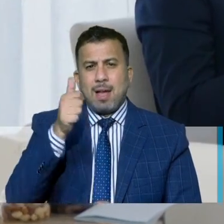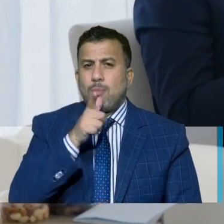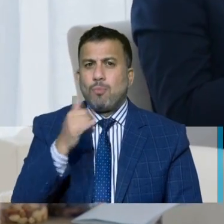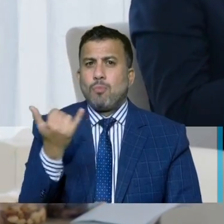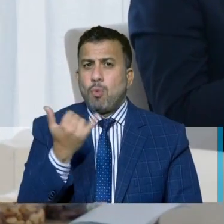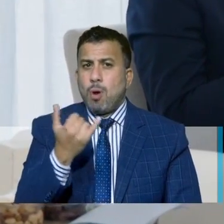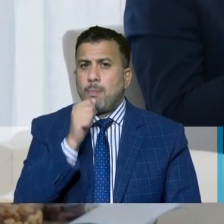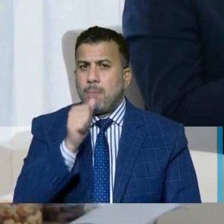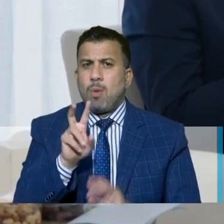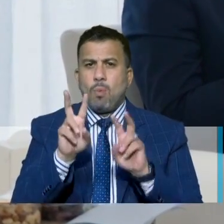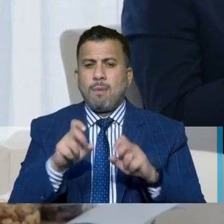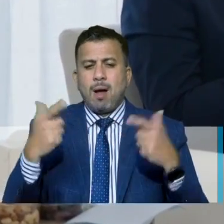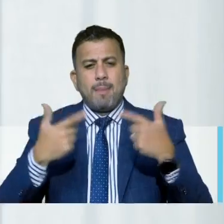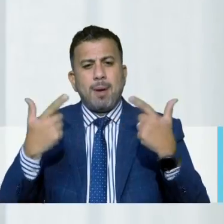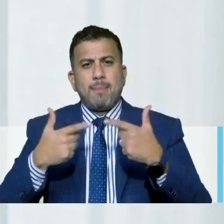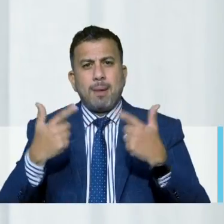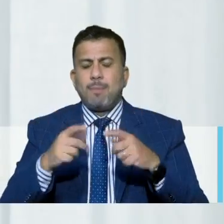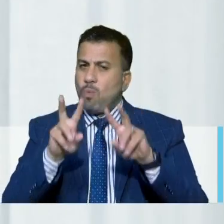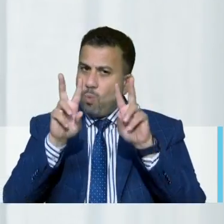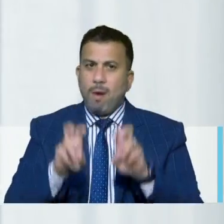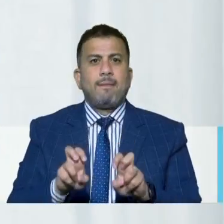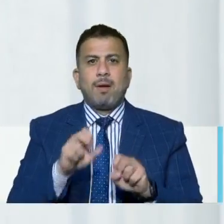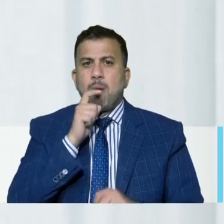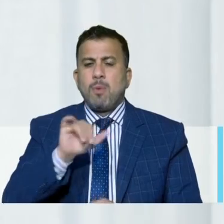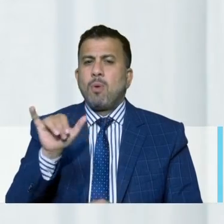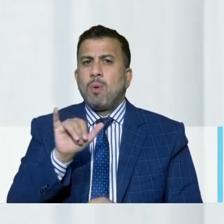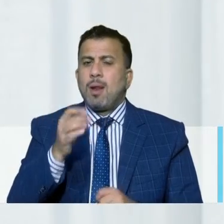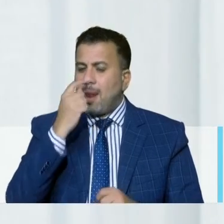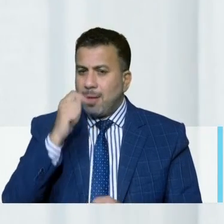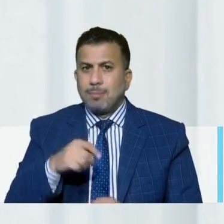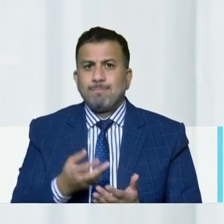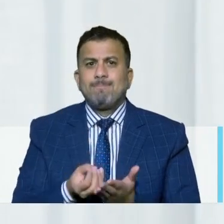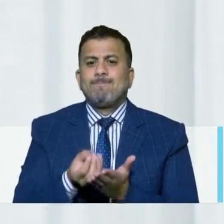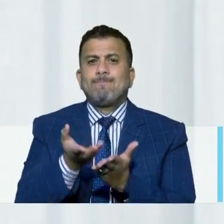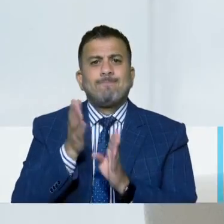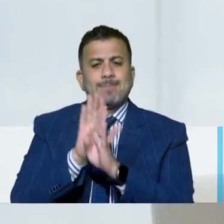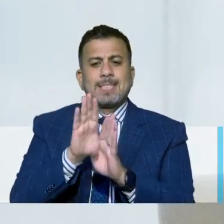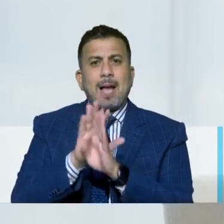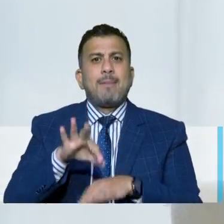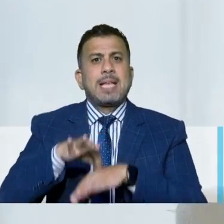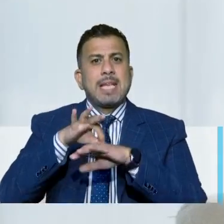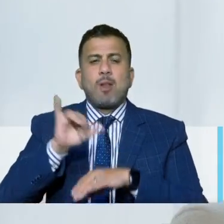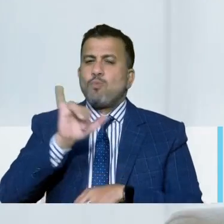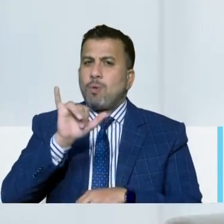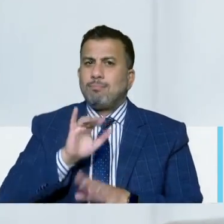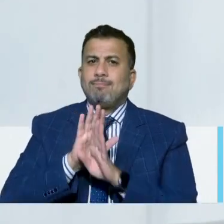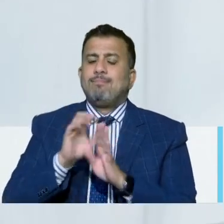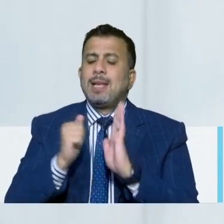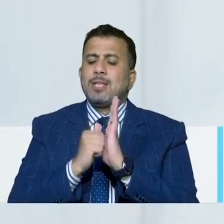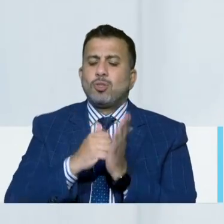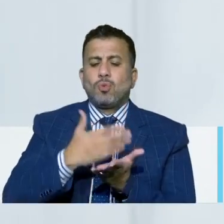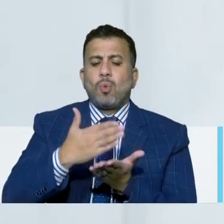اهميه الوقف الفوري لاطلاق النار في القطاع لتوفير الظروف الملائمه لتقديم مزيد من الدعم الانساني